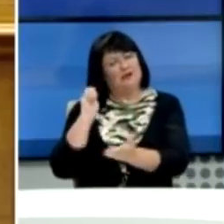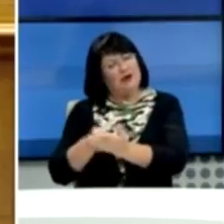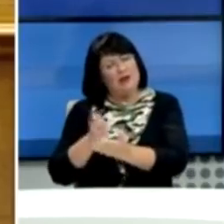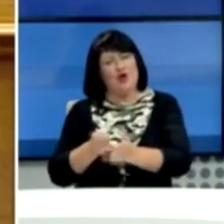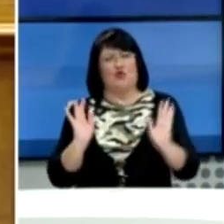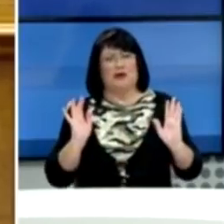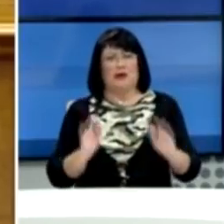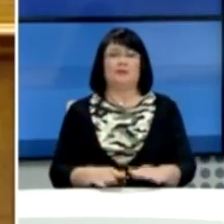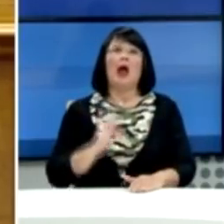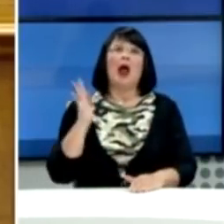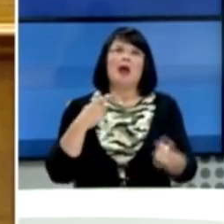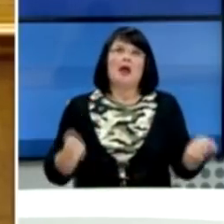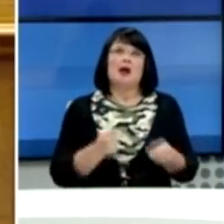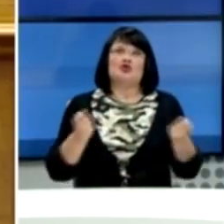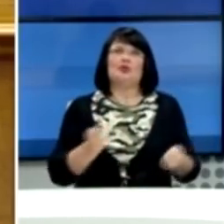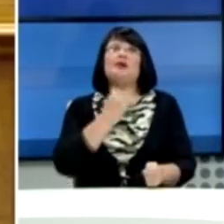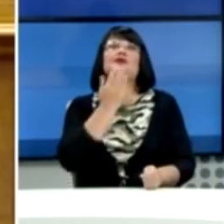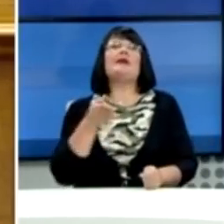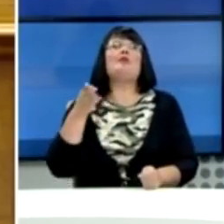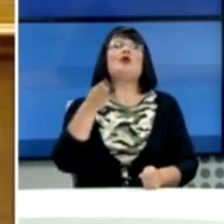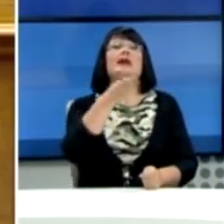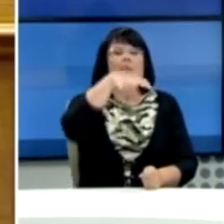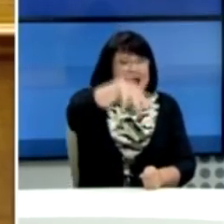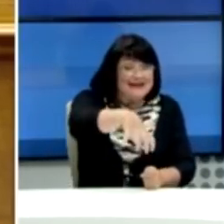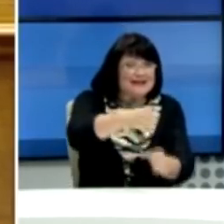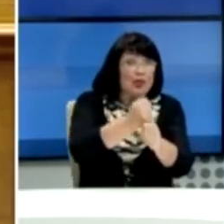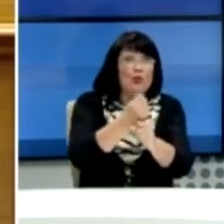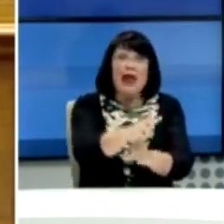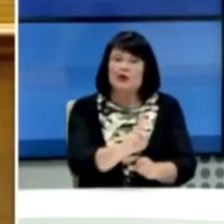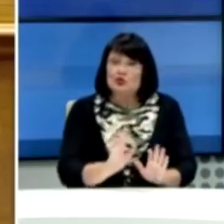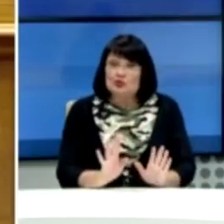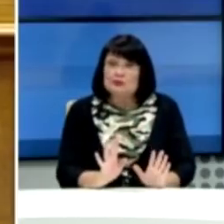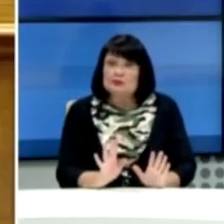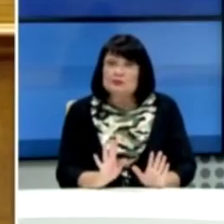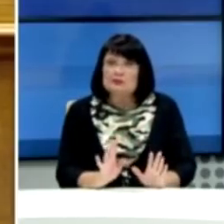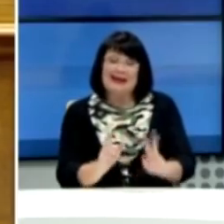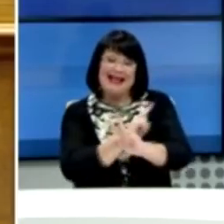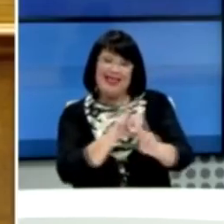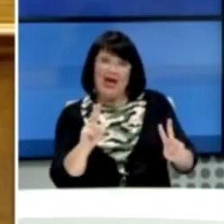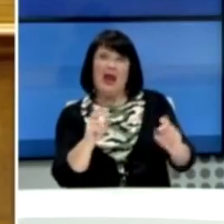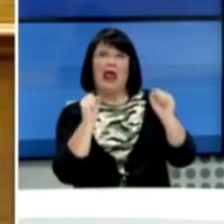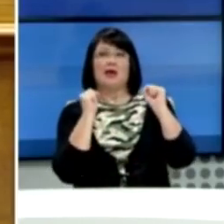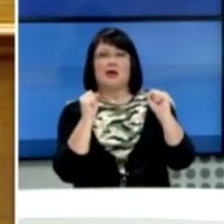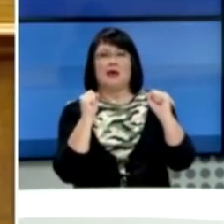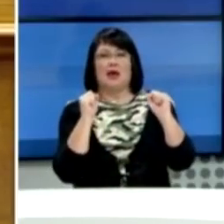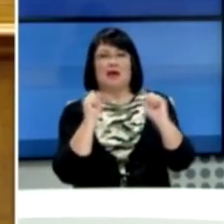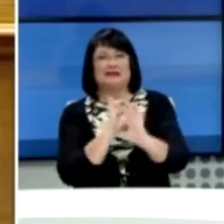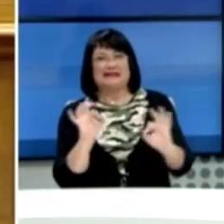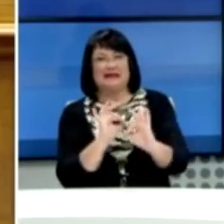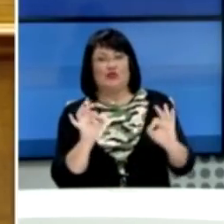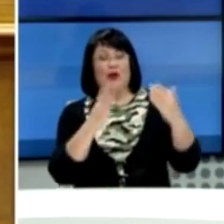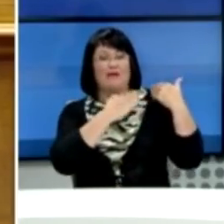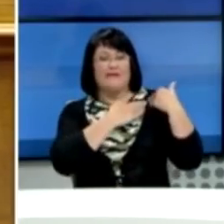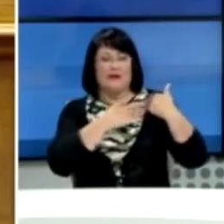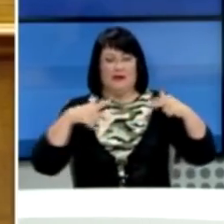λόγο ο εργαζόμενος δεν μπορεί να δουλέψει στο χώρο δουλειάς με εξασφαλισμένες συνθήκες υγιεινής, με ευθύνη